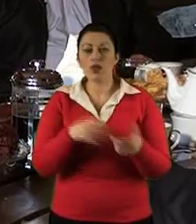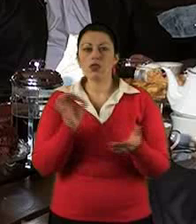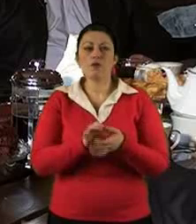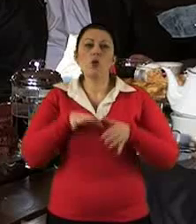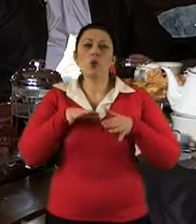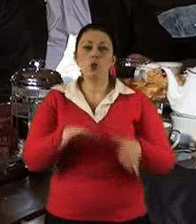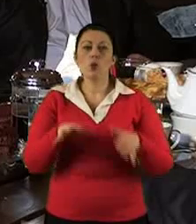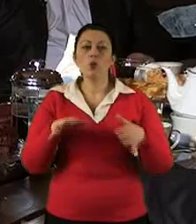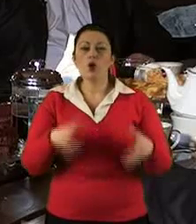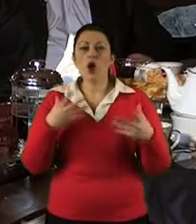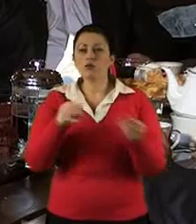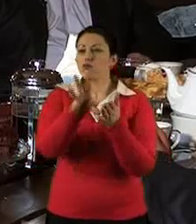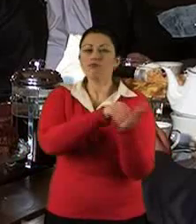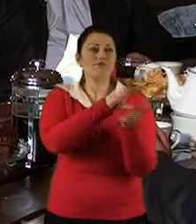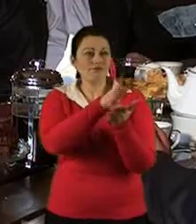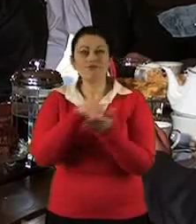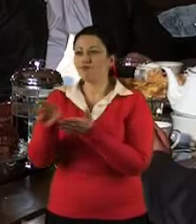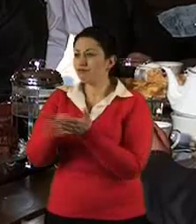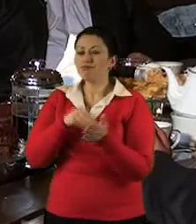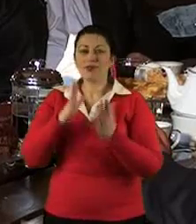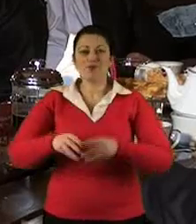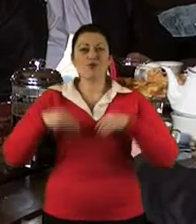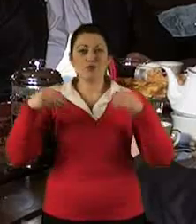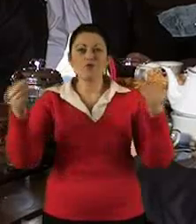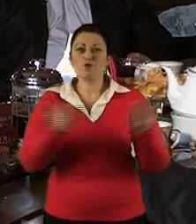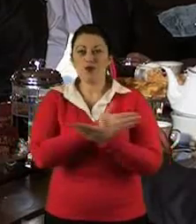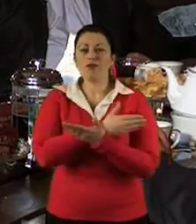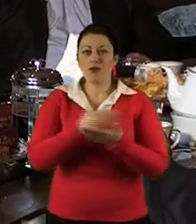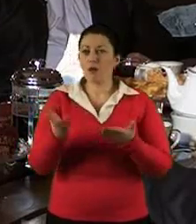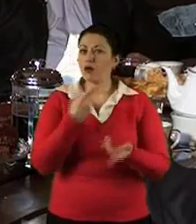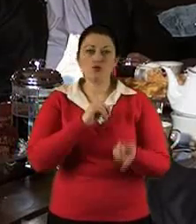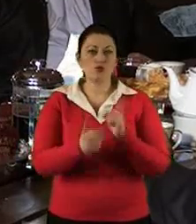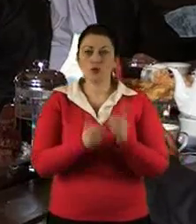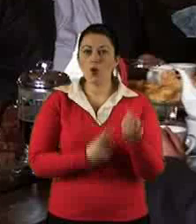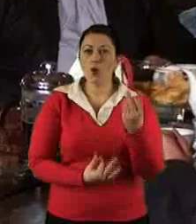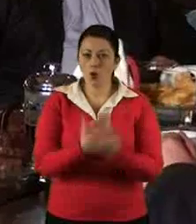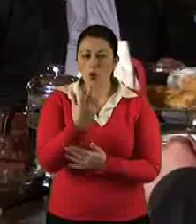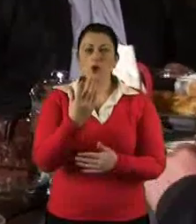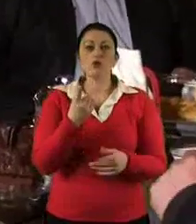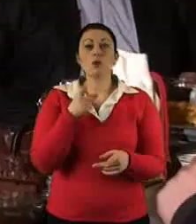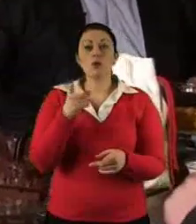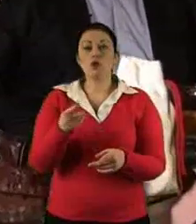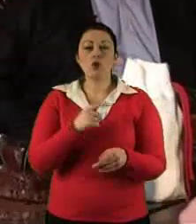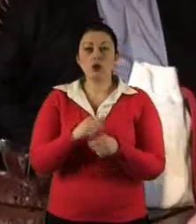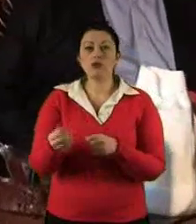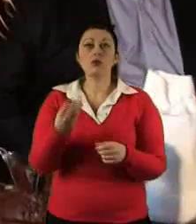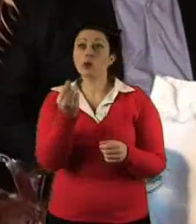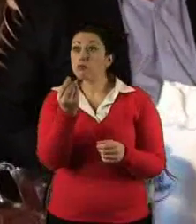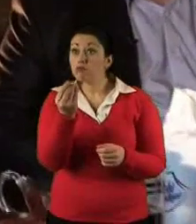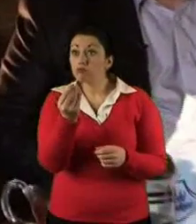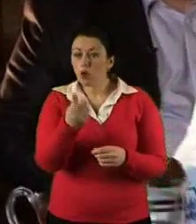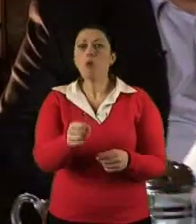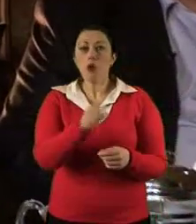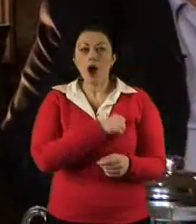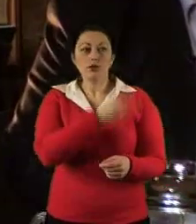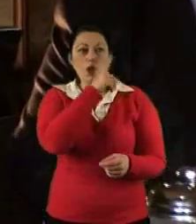pewno znajdzie się sporo naśladowców i ta produkcja będzie rozwijana w tempie bardzo dużym, bo no, ekonomia